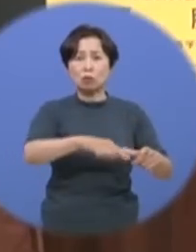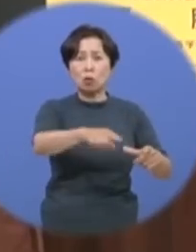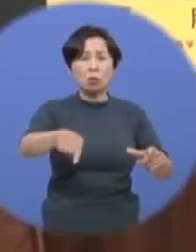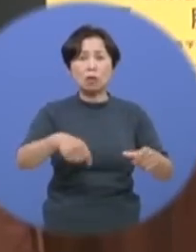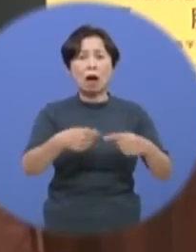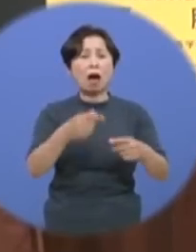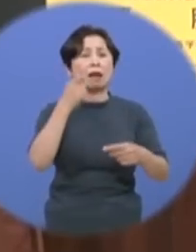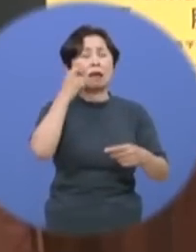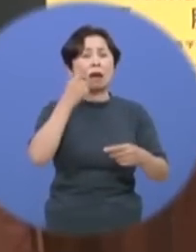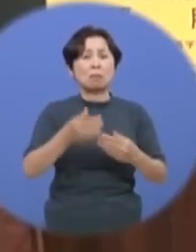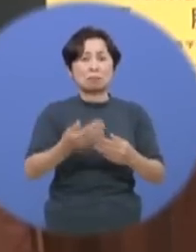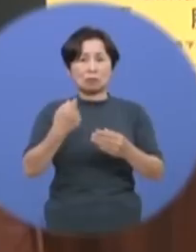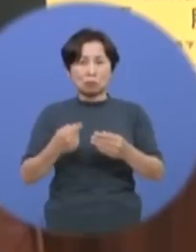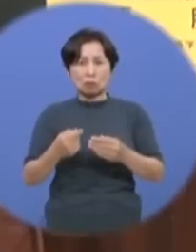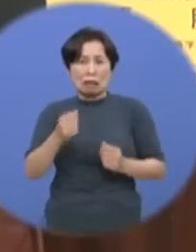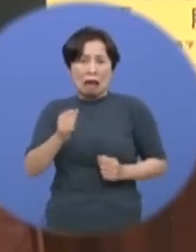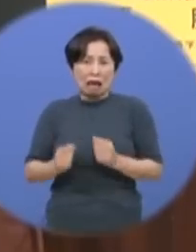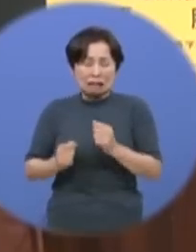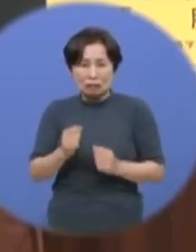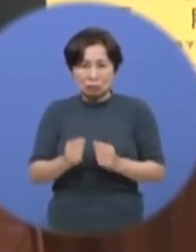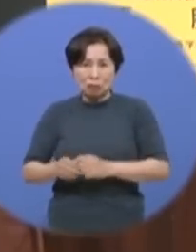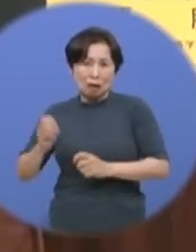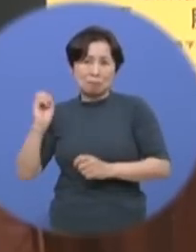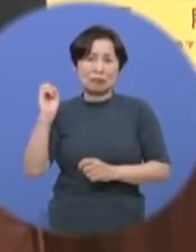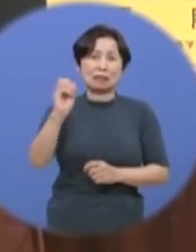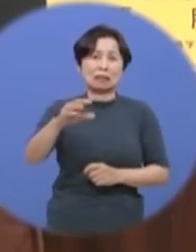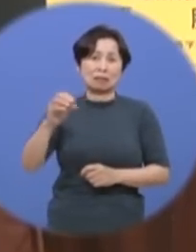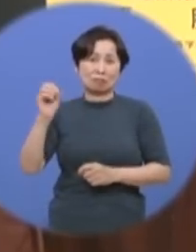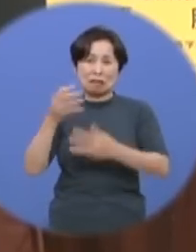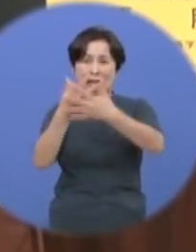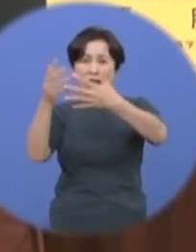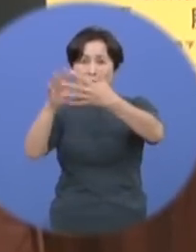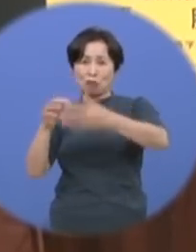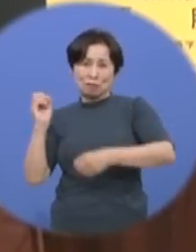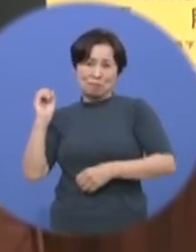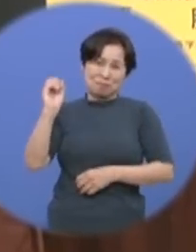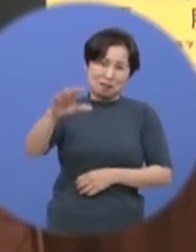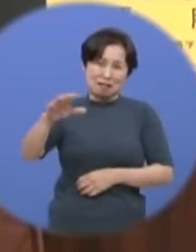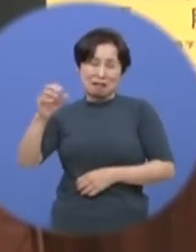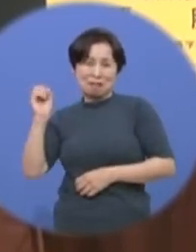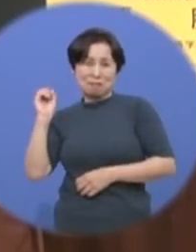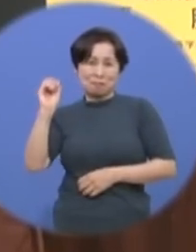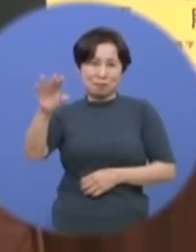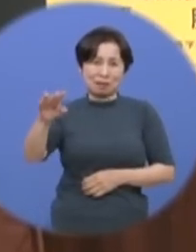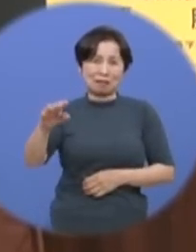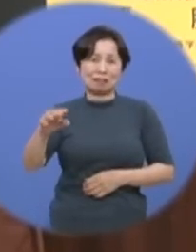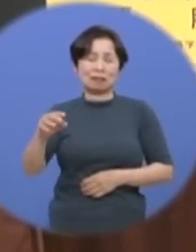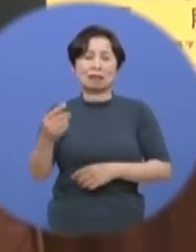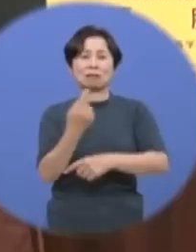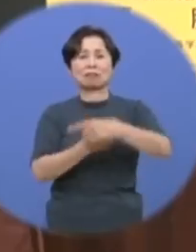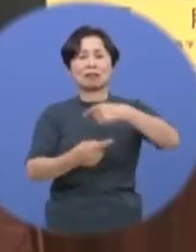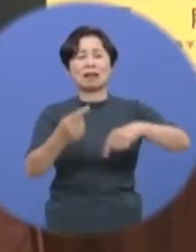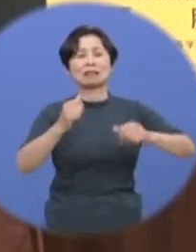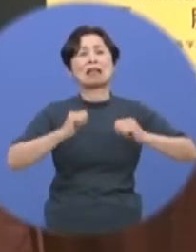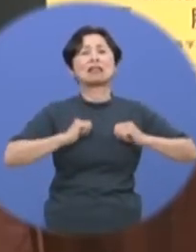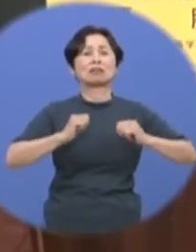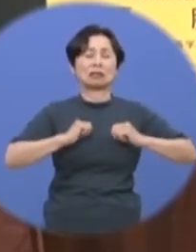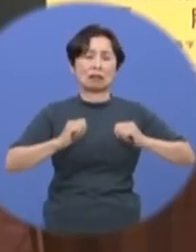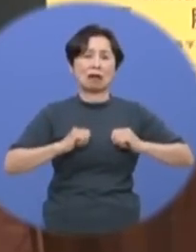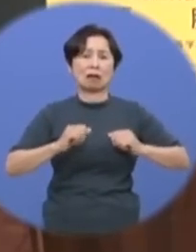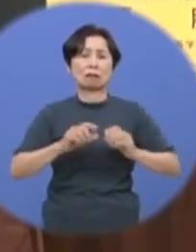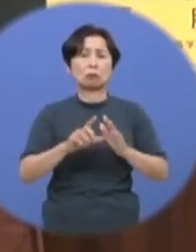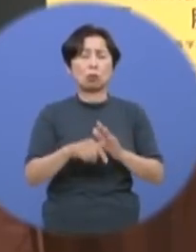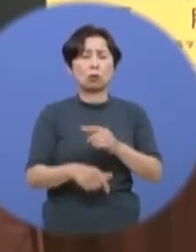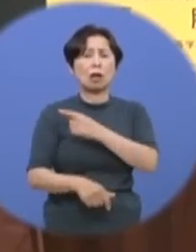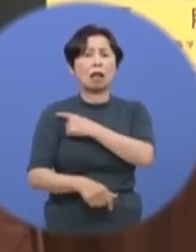外でランニングでまあネットに向かって投げるってそんな繰り返しでやっぱり肩を